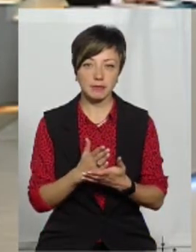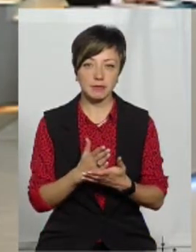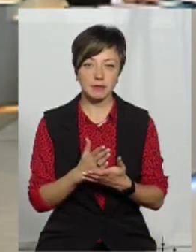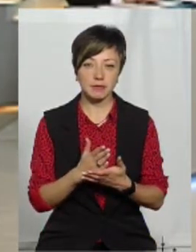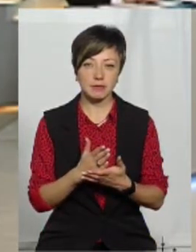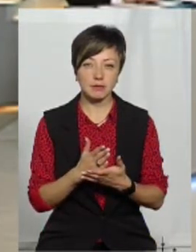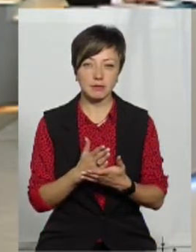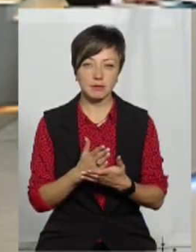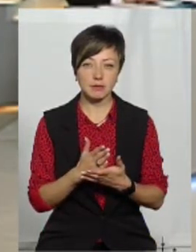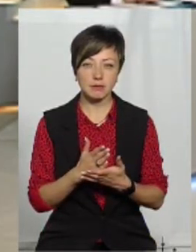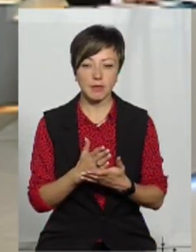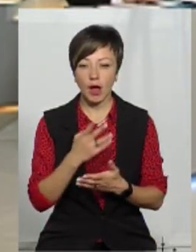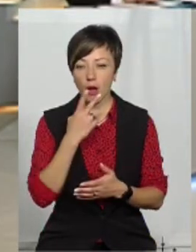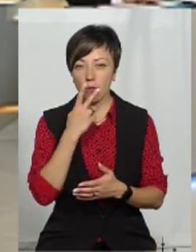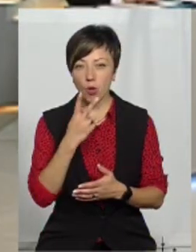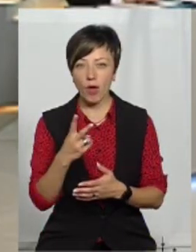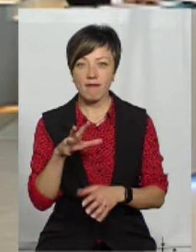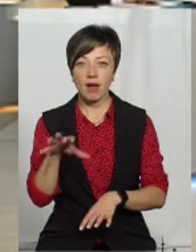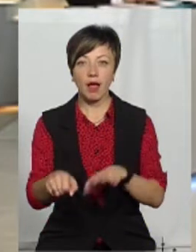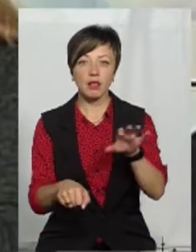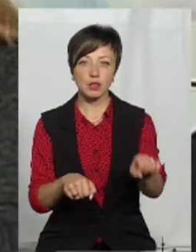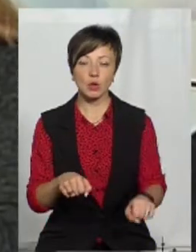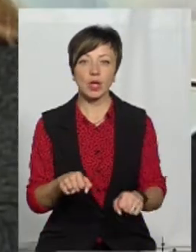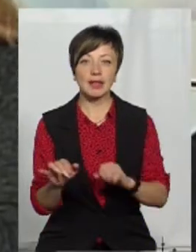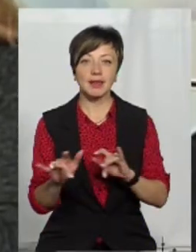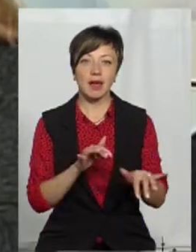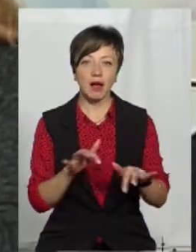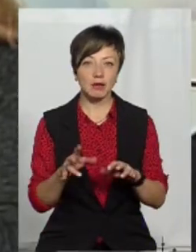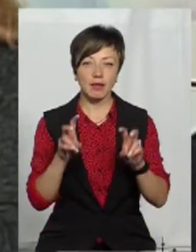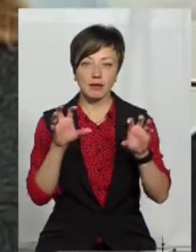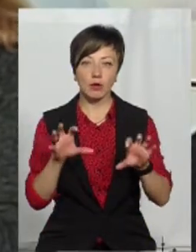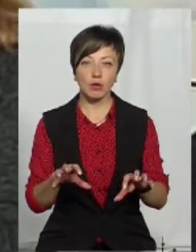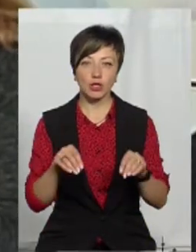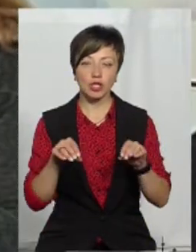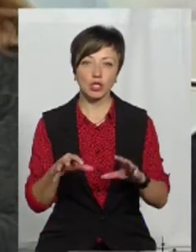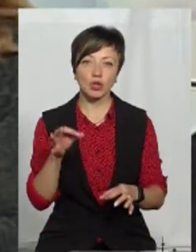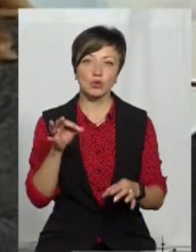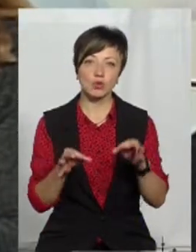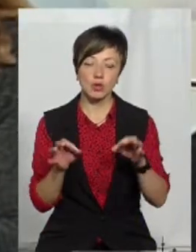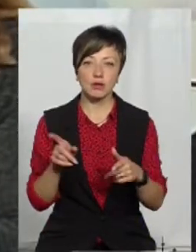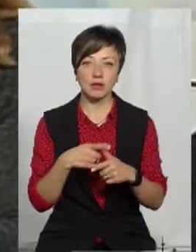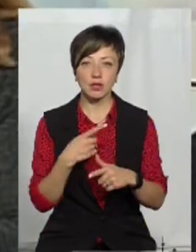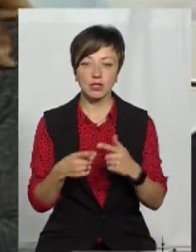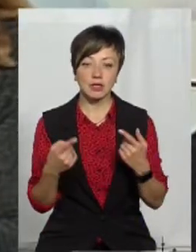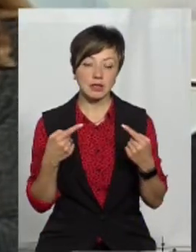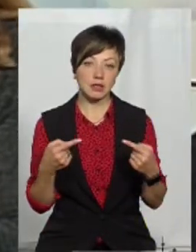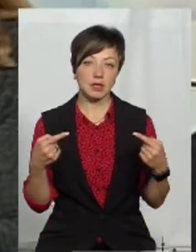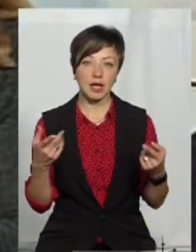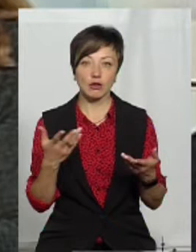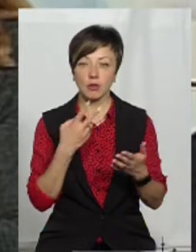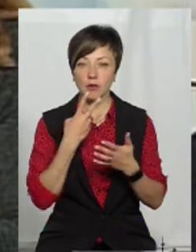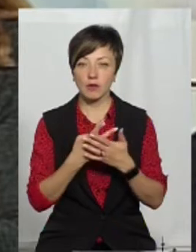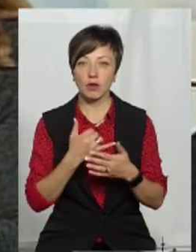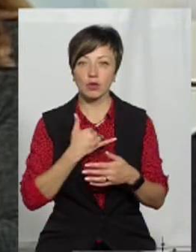прояв якоїсь рейдерської діяльності, це якісь незаконні рішення можуть бути, там, чи судів там, і так далі. Особливо це проявляється, якщо в